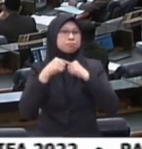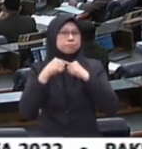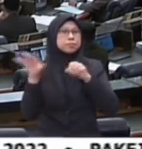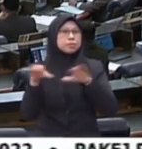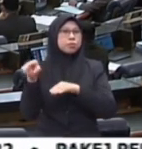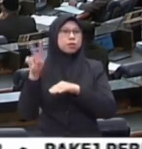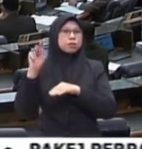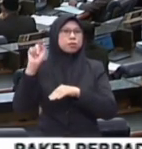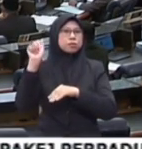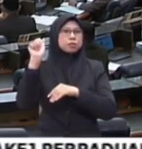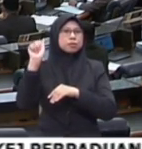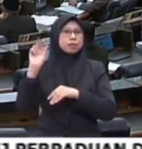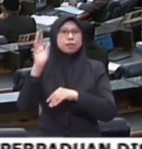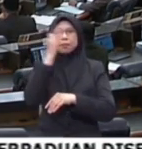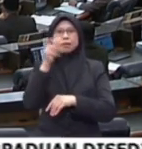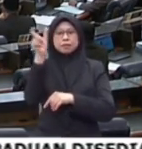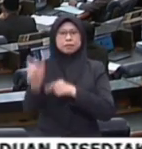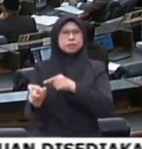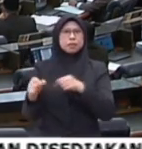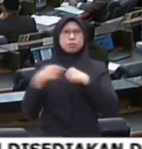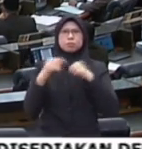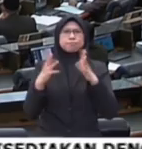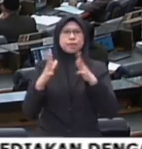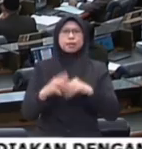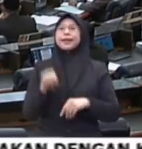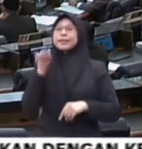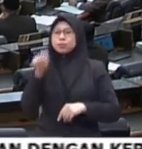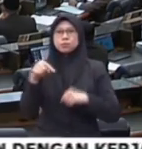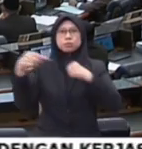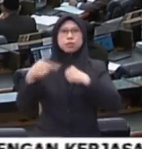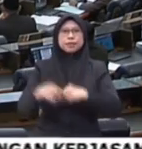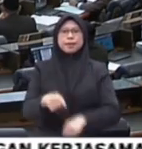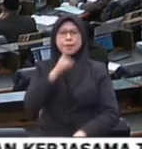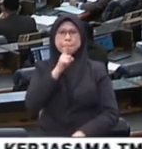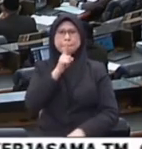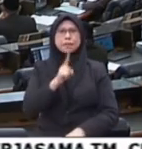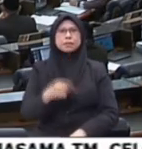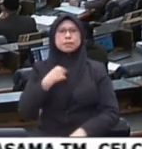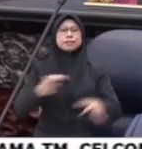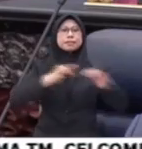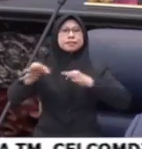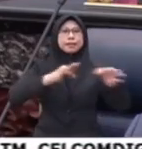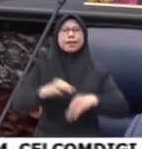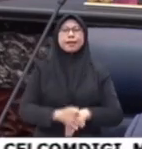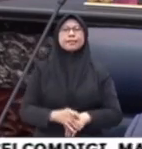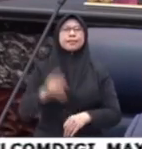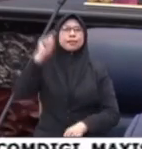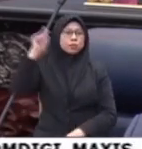oleh Yang Berhormat Kota Melaka. Tak ada tuduhan. Itu tuduhan. Diamlah. Saya dah jelaskan, Tuan